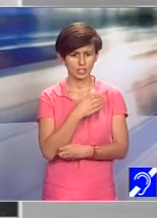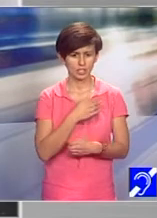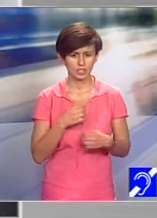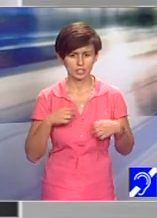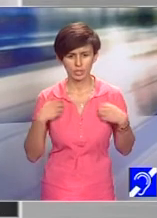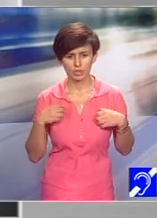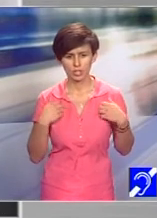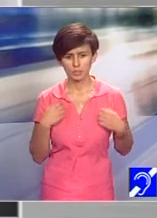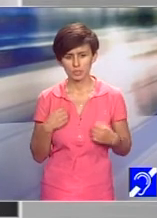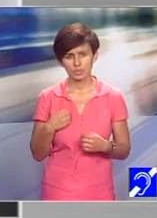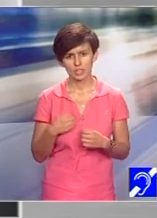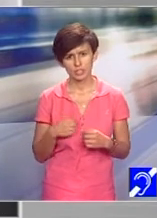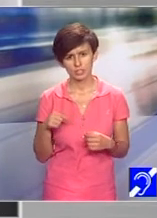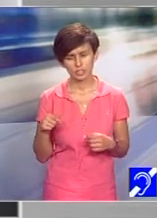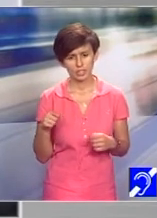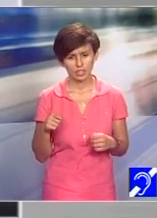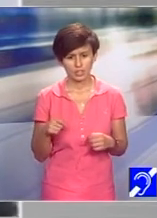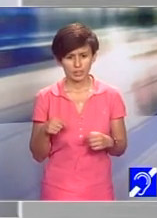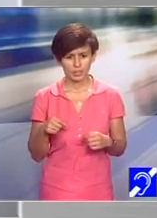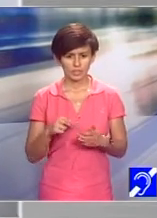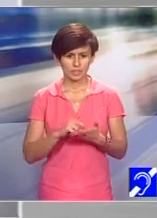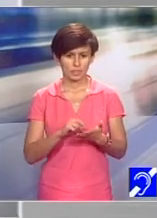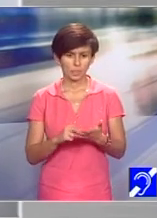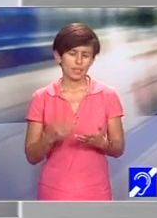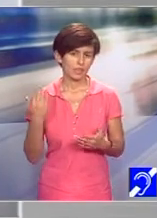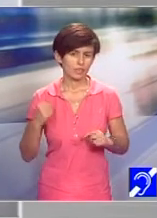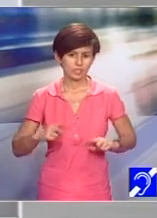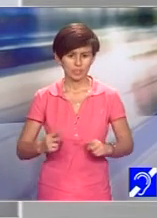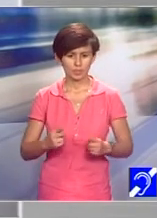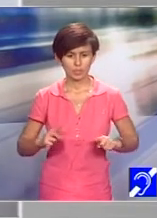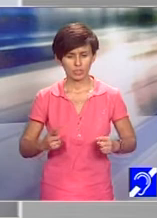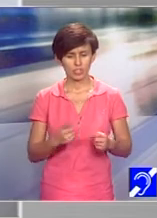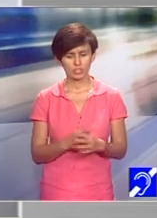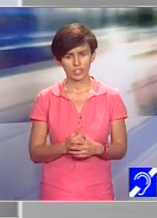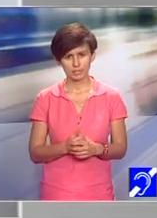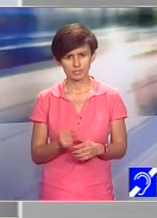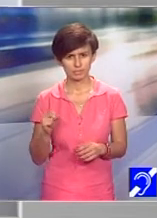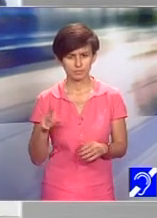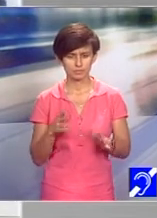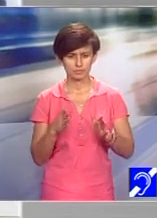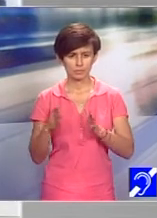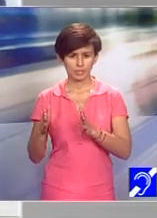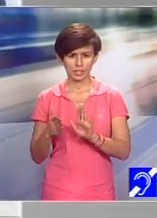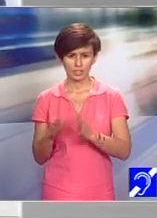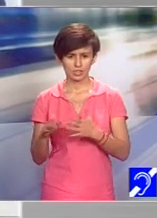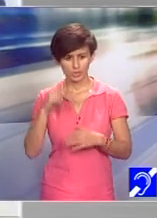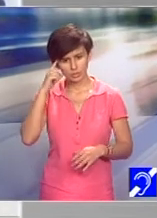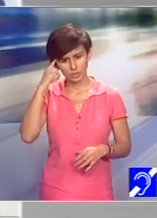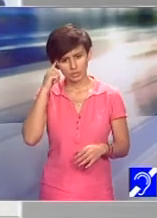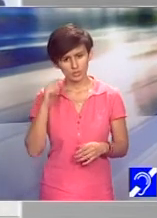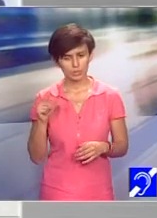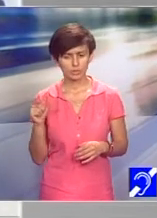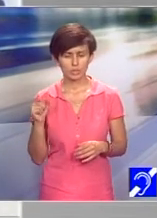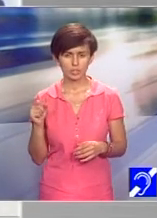spectacole clasice, compoziția contemporană a fost una provocatoare. Cele 13 părți ale misei debutează cu binecunoscuta tema